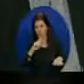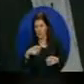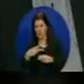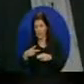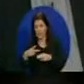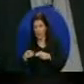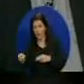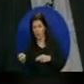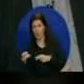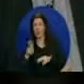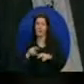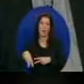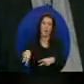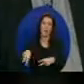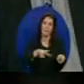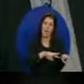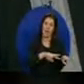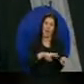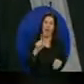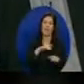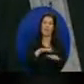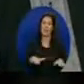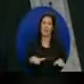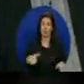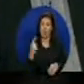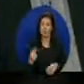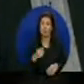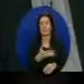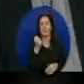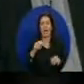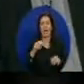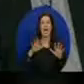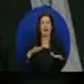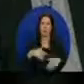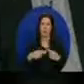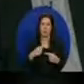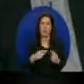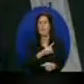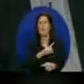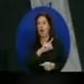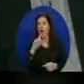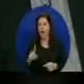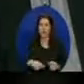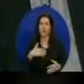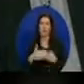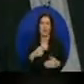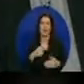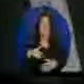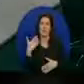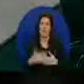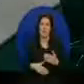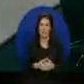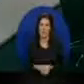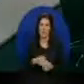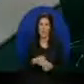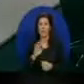אבל בעיקרון, בשטח עצמו זה ייקח הרבה הרבה שנים, עשרות שנים, עד שכל התהליך הזה יסתיים. ועוד לא התחלנו